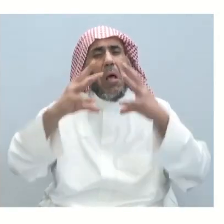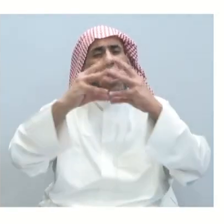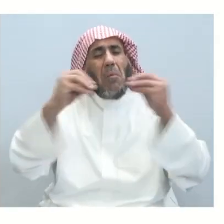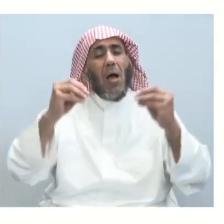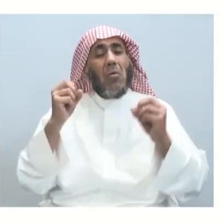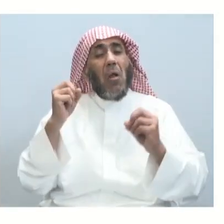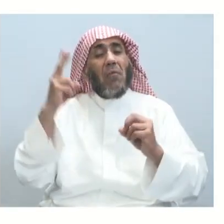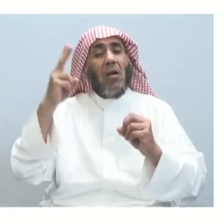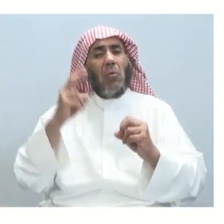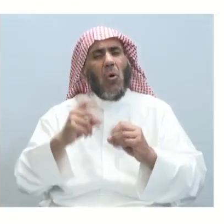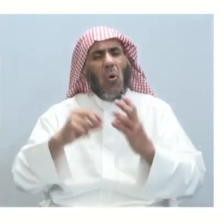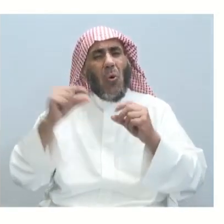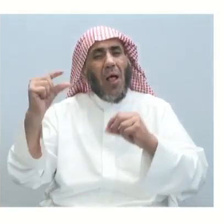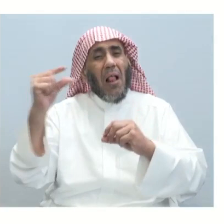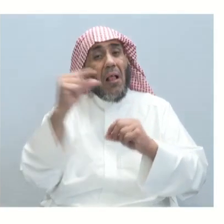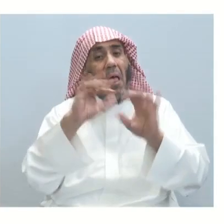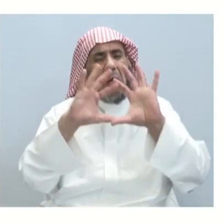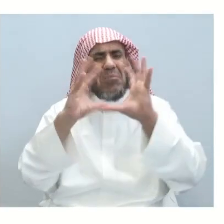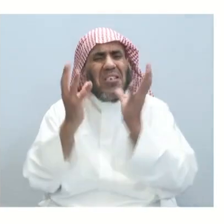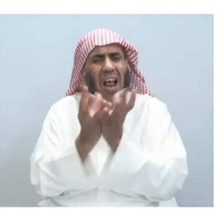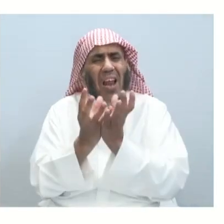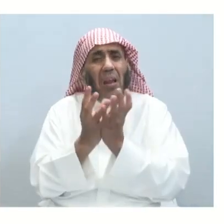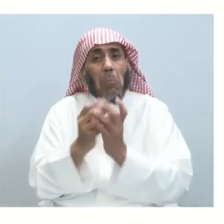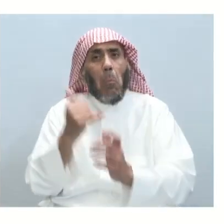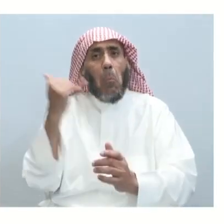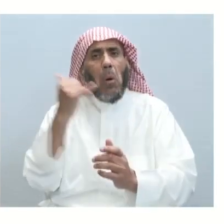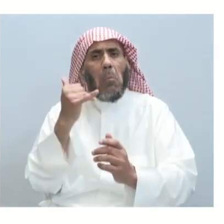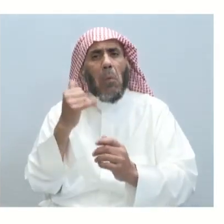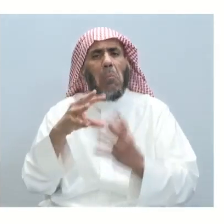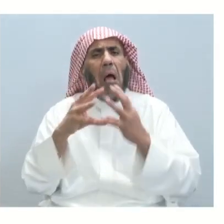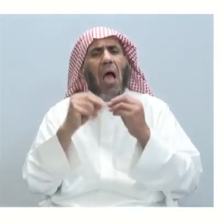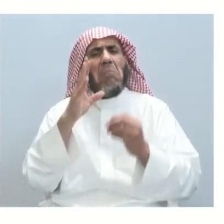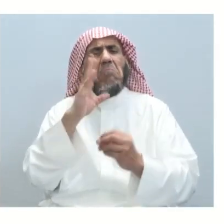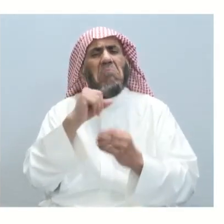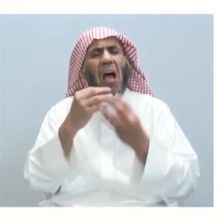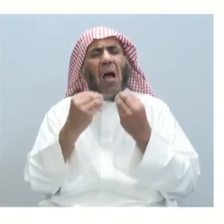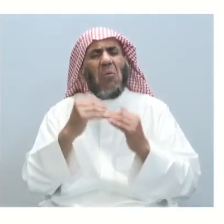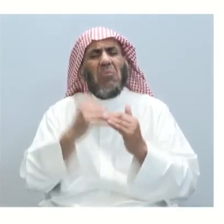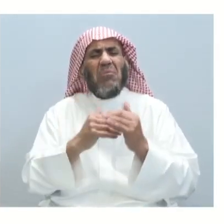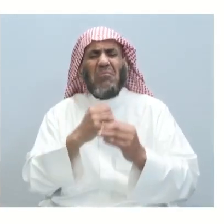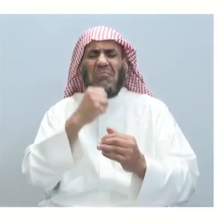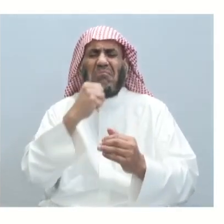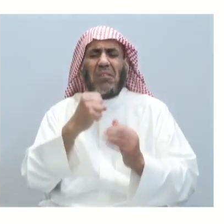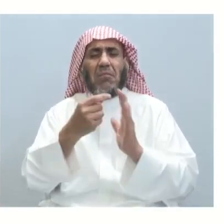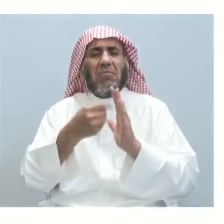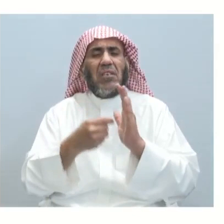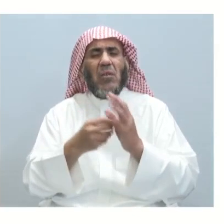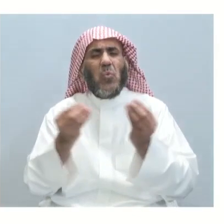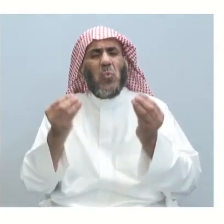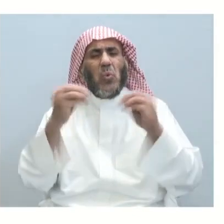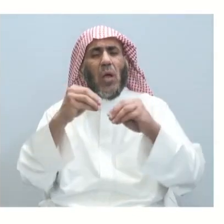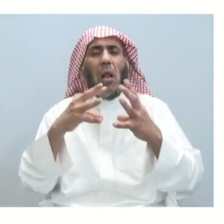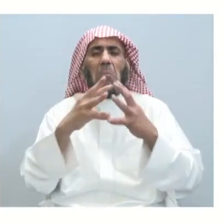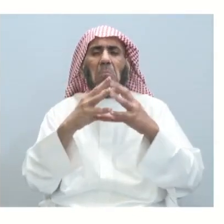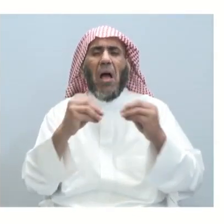والافكار اصبحت متكلفه مستهجن لذلك اصبحت يعني غير غير يعني محببه و مستقبح ايضا في النص لانها تطغى على جانب